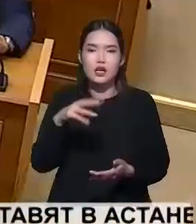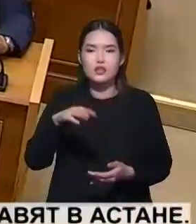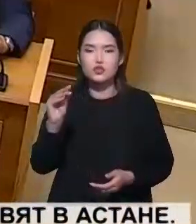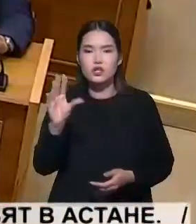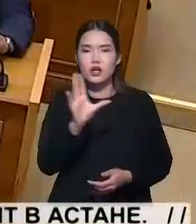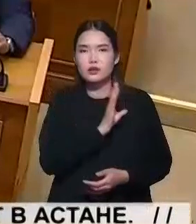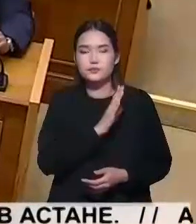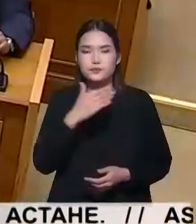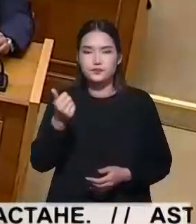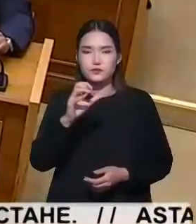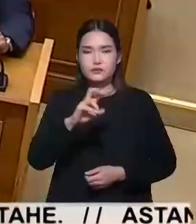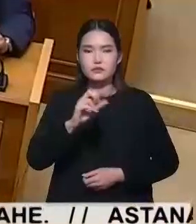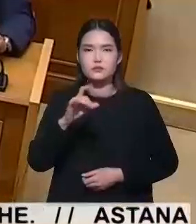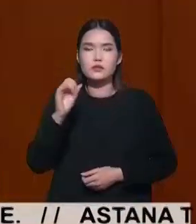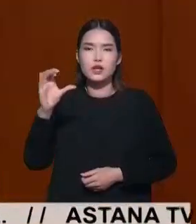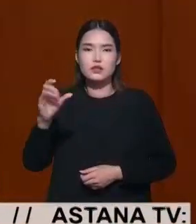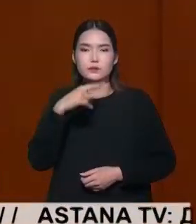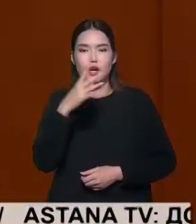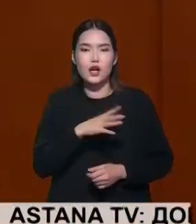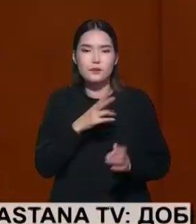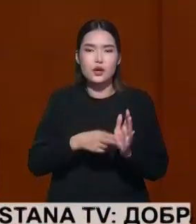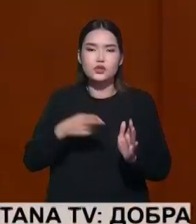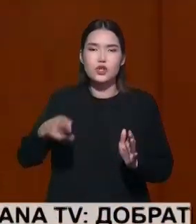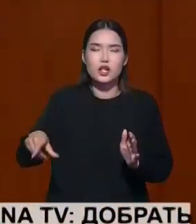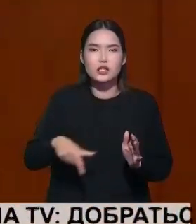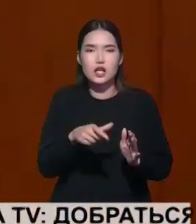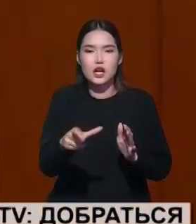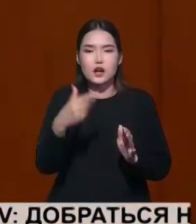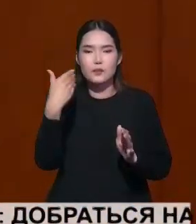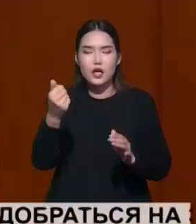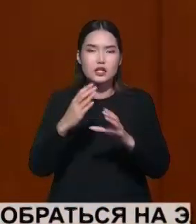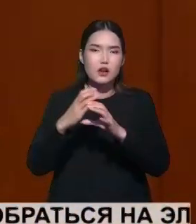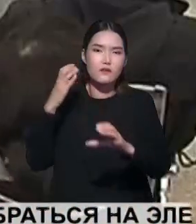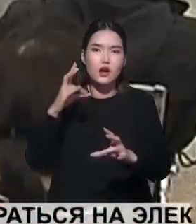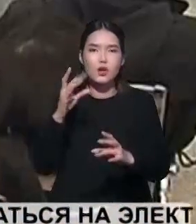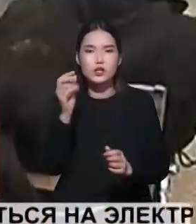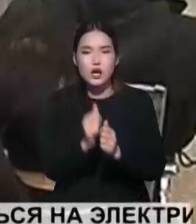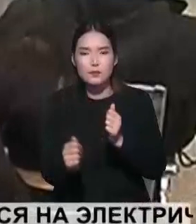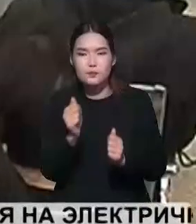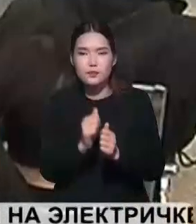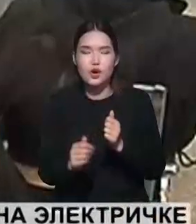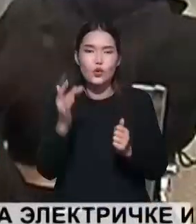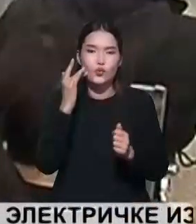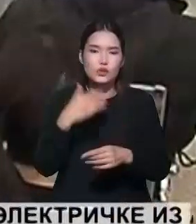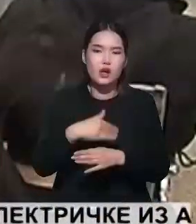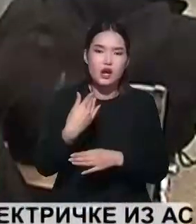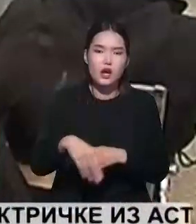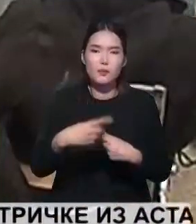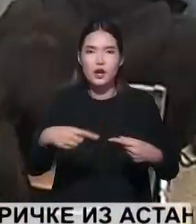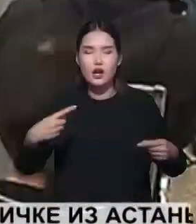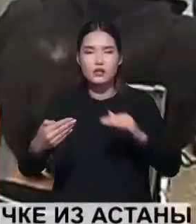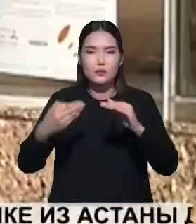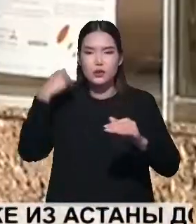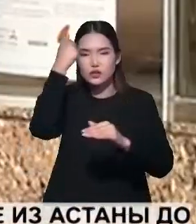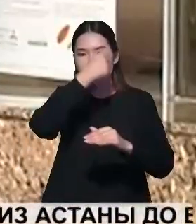Алихан Смаилов отметил высокий износ железнодорожных сетей, локомотивов и вагонов, и на постоянные задержки пассажирских поездов. Только в прошлом году